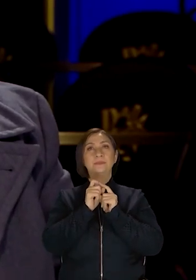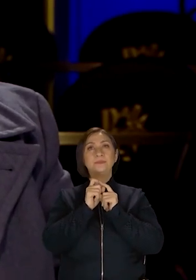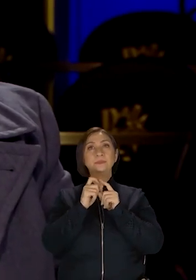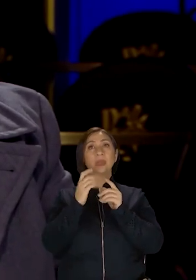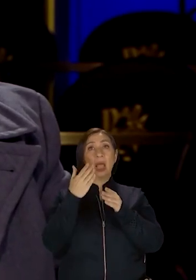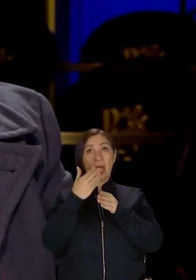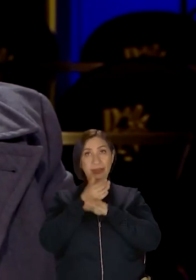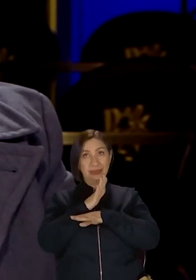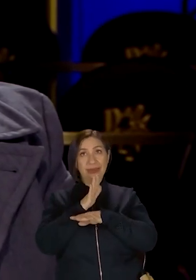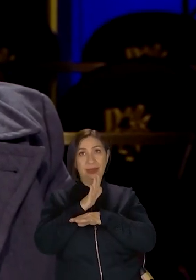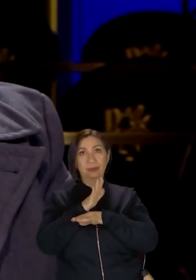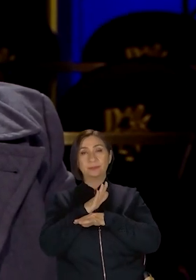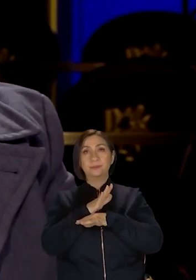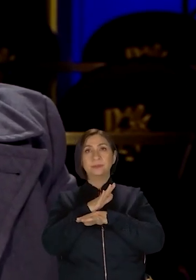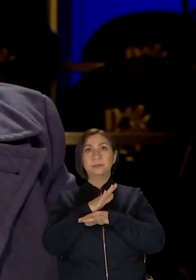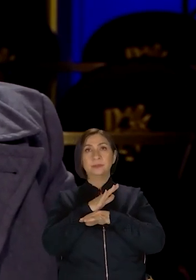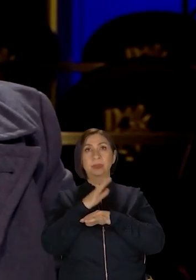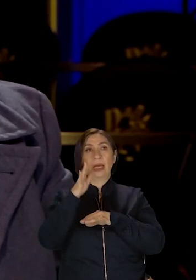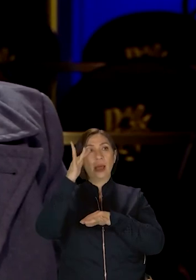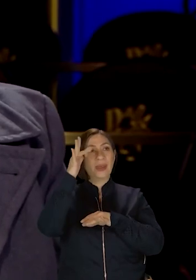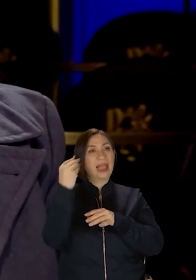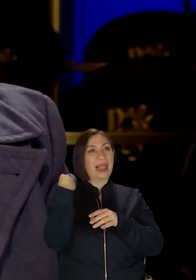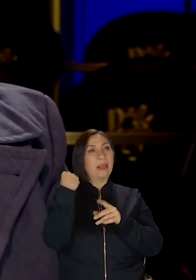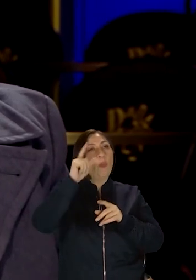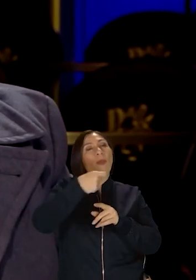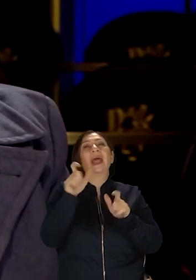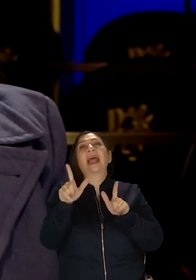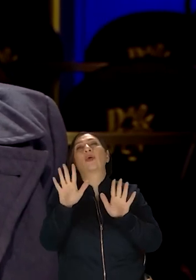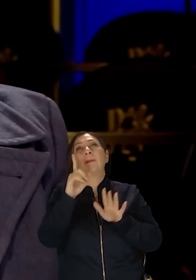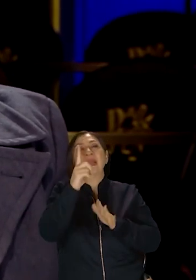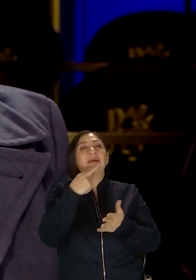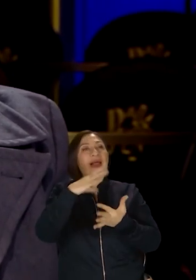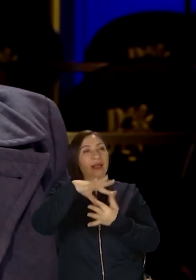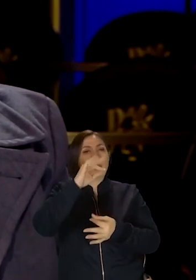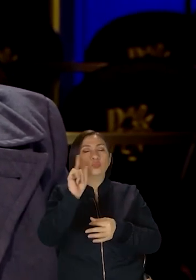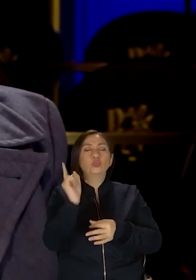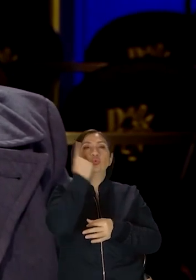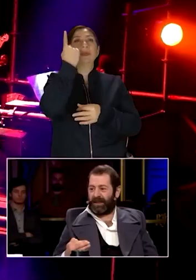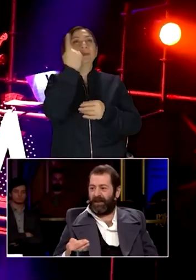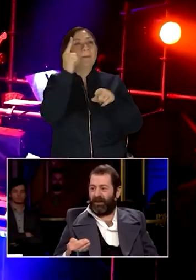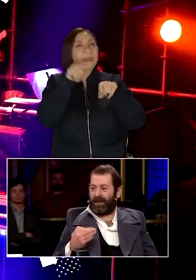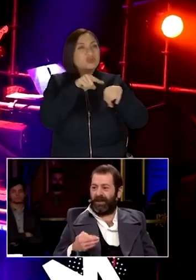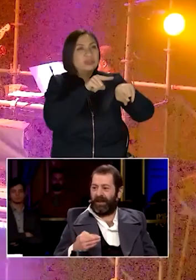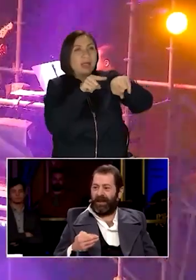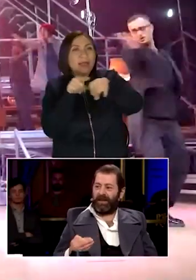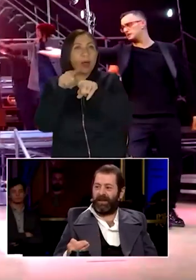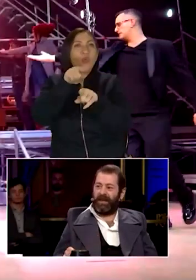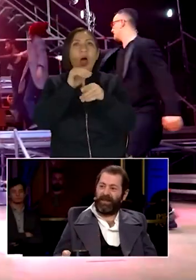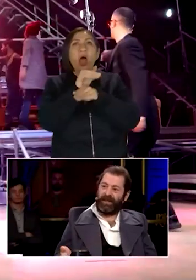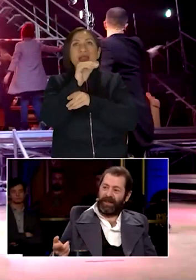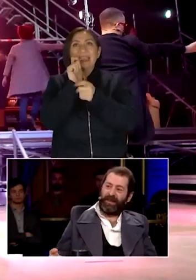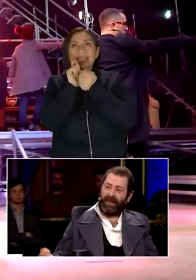Yani aslında Amerika'yı yeniden keşfetmeye gerek yok. Bir kadının bir mucizenin peşinden gitmesi ve bunun için